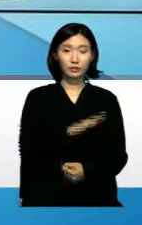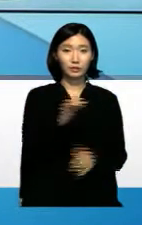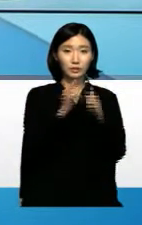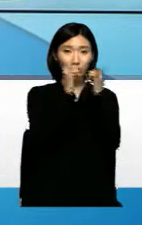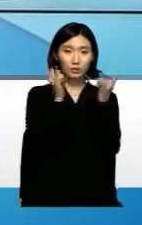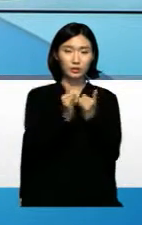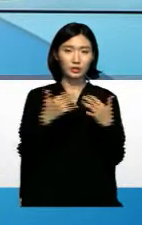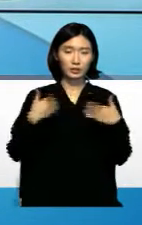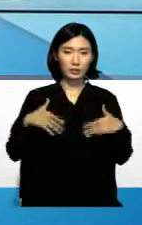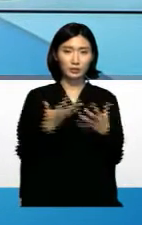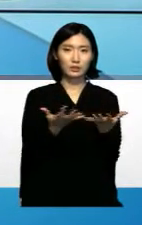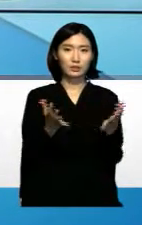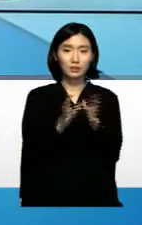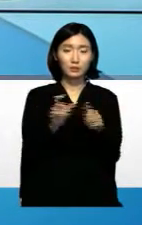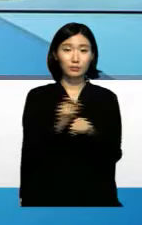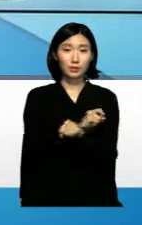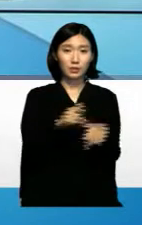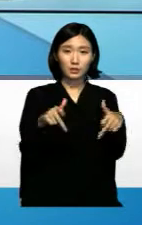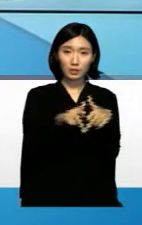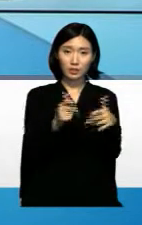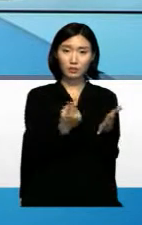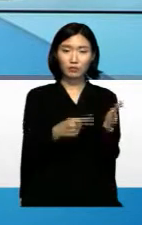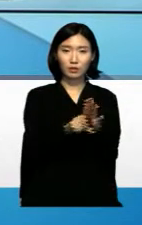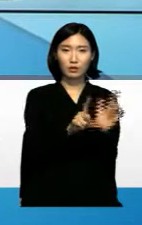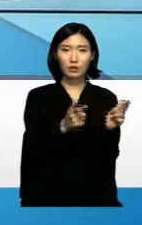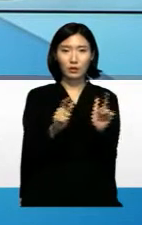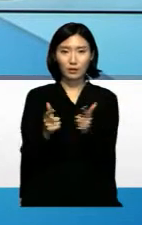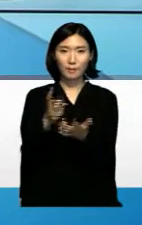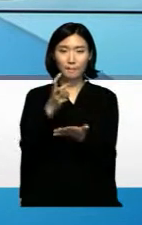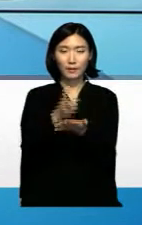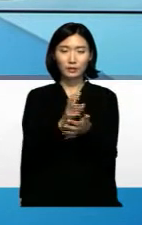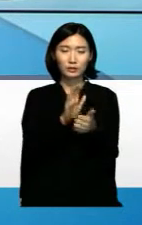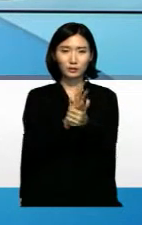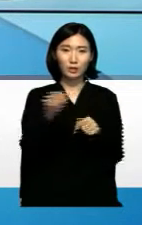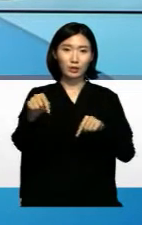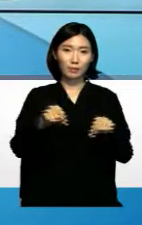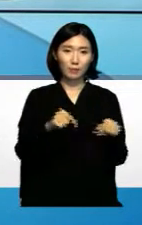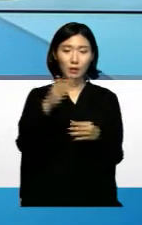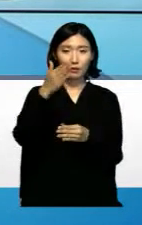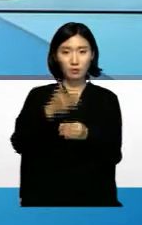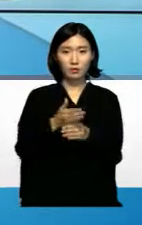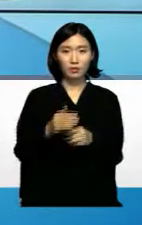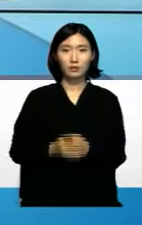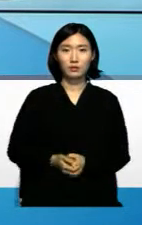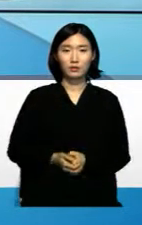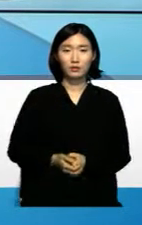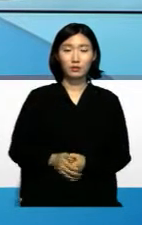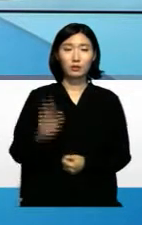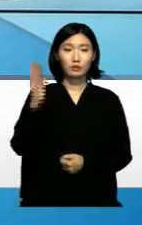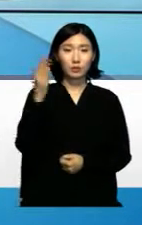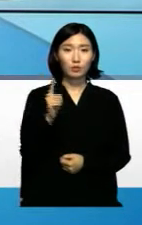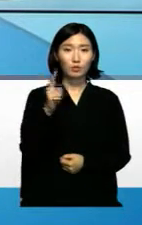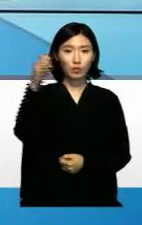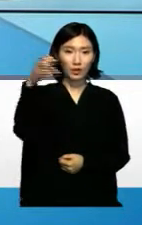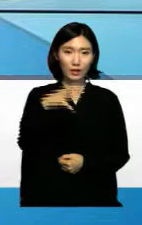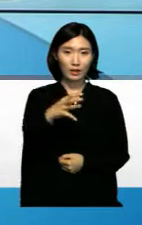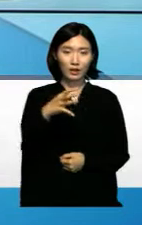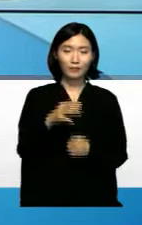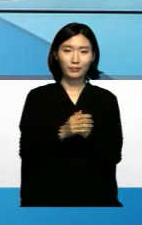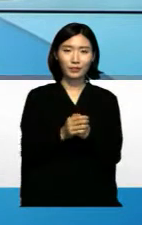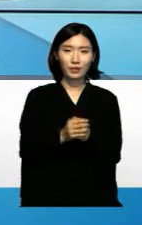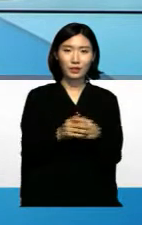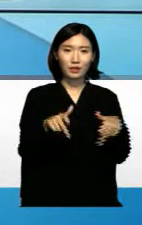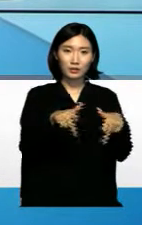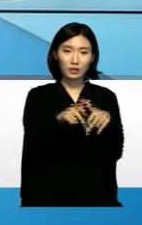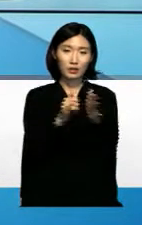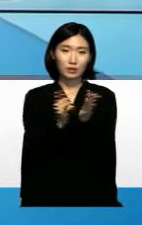우리 사회는 취약계층, 특히 장애인들을 위한 다양한 제도와 지원 대책을 펼치고 있습니다. 최근 고양시에서 장애인과